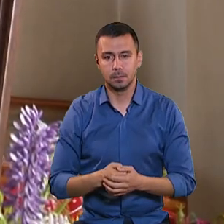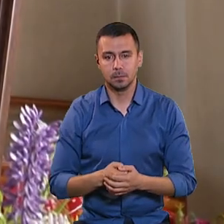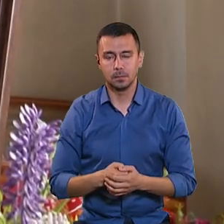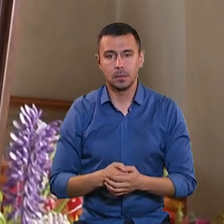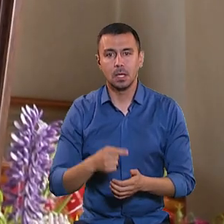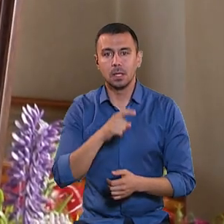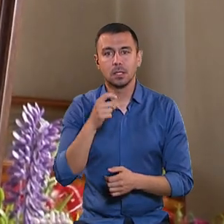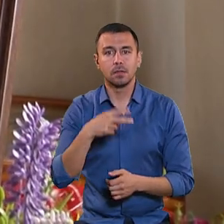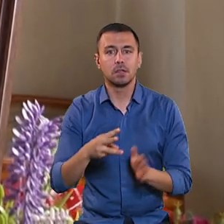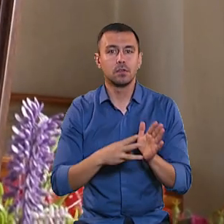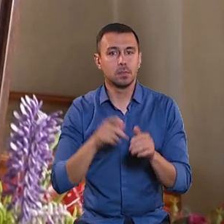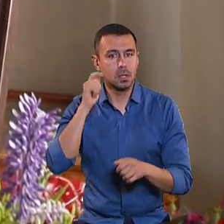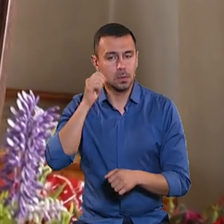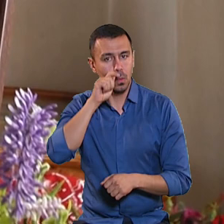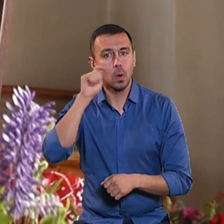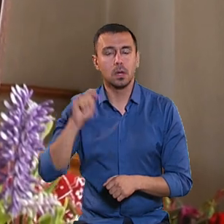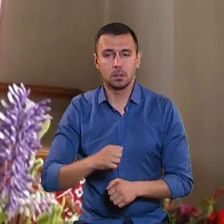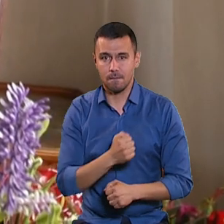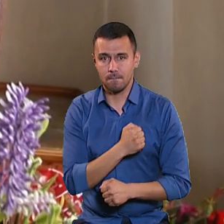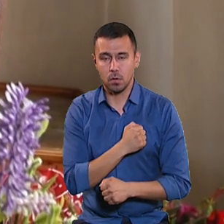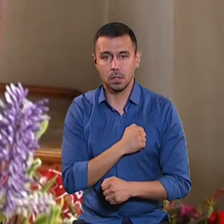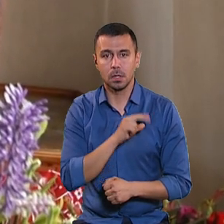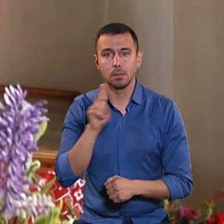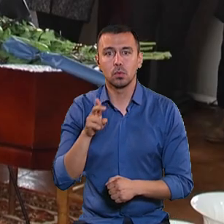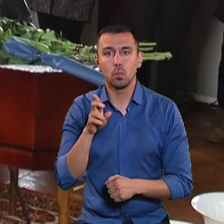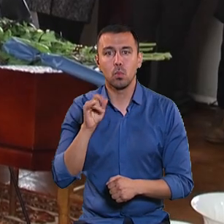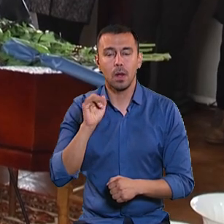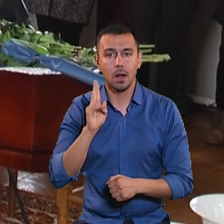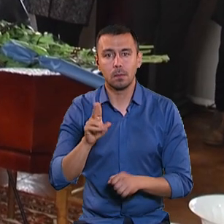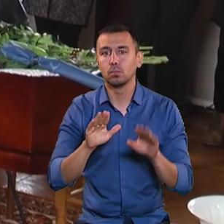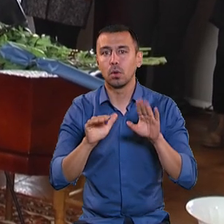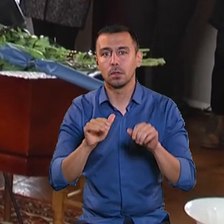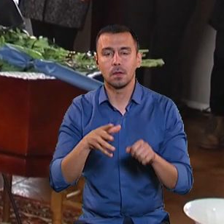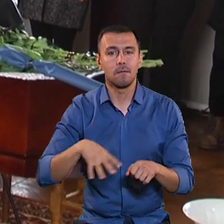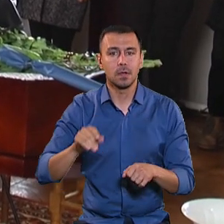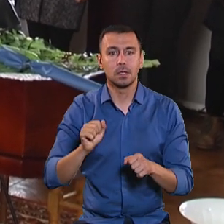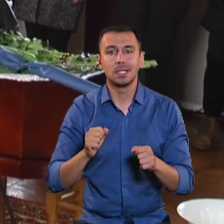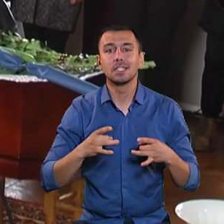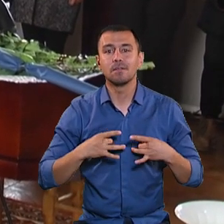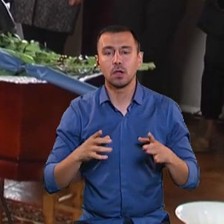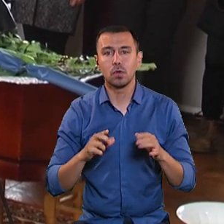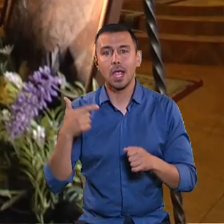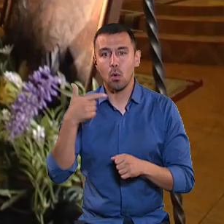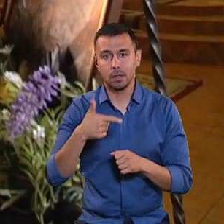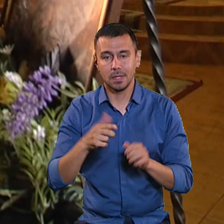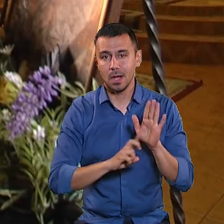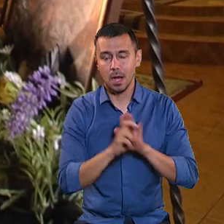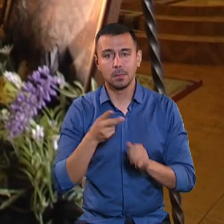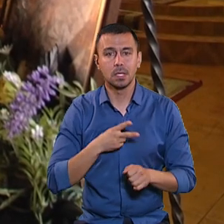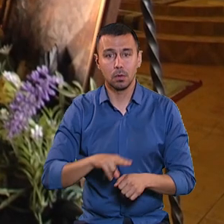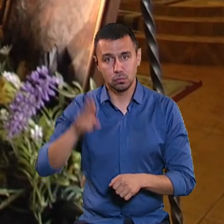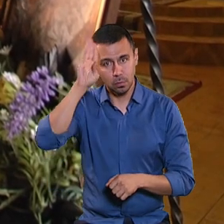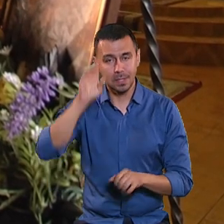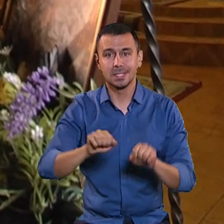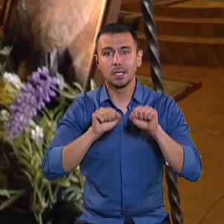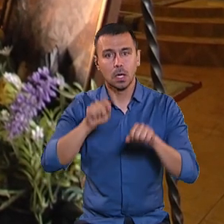із 28мирічним українським воїном Дмитром буряком прощаються у свято георгіївському храмі загинув чоловік